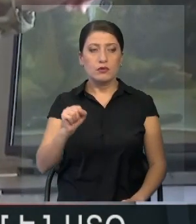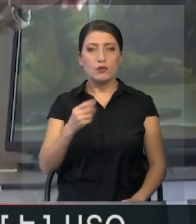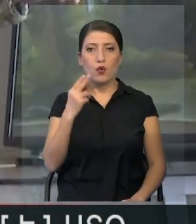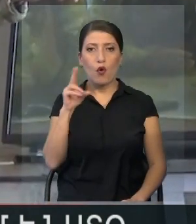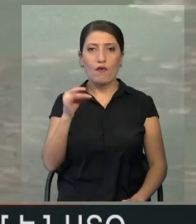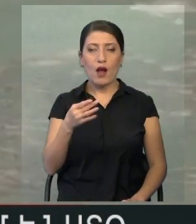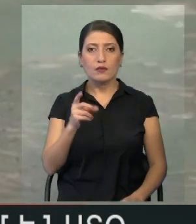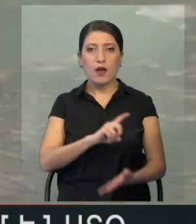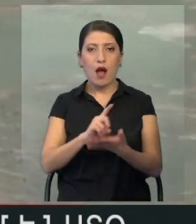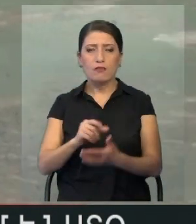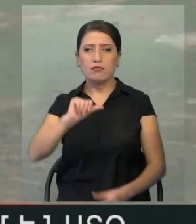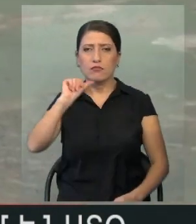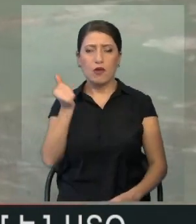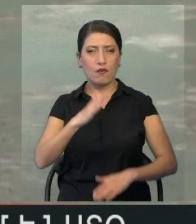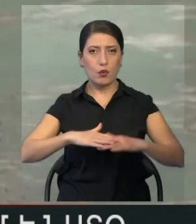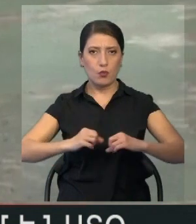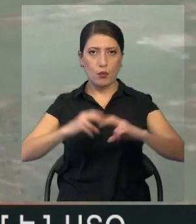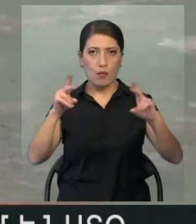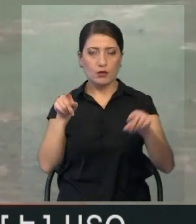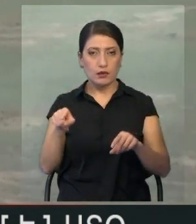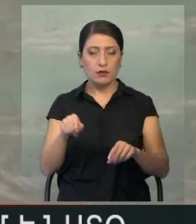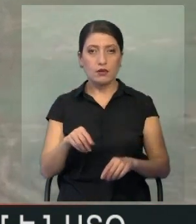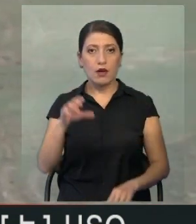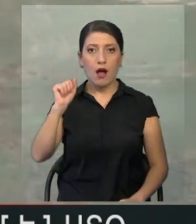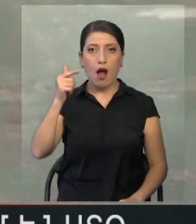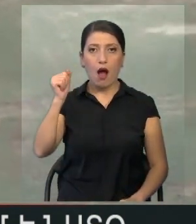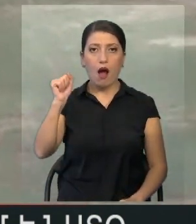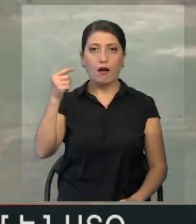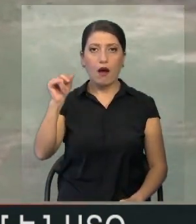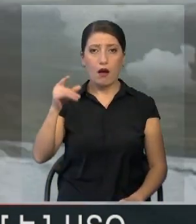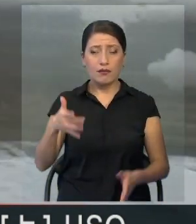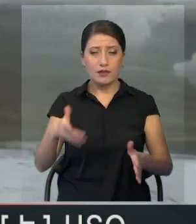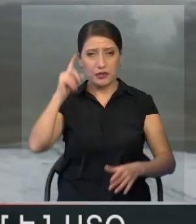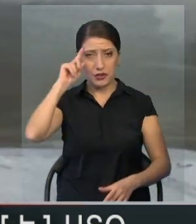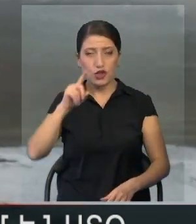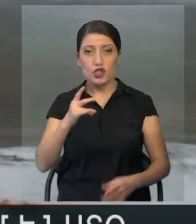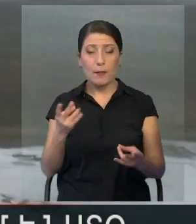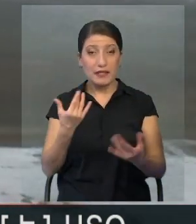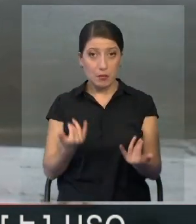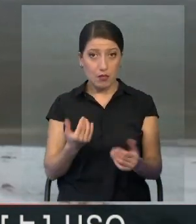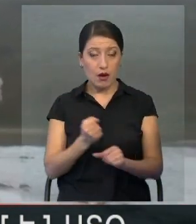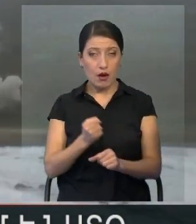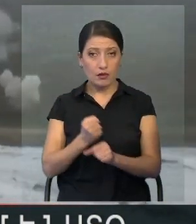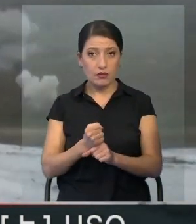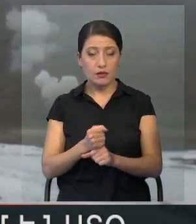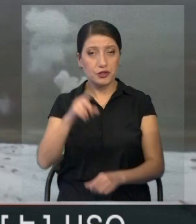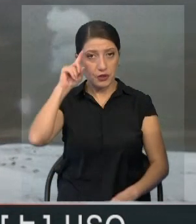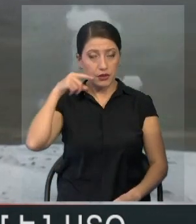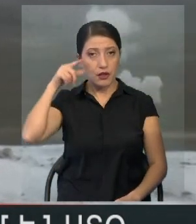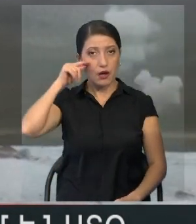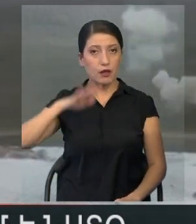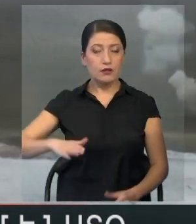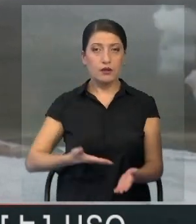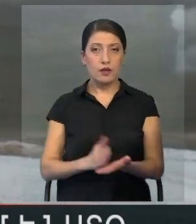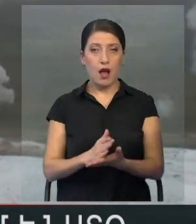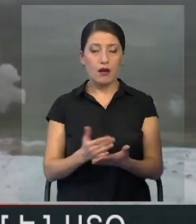լավագույն մասնագետներից է, պնդում է քաղաքագետը։ Աքարը հստակ գիտի, թե ինչ է հիմա պետք իրենց և գիտի նաև, որ Հայաստանը